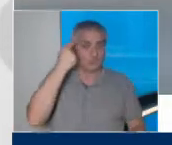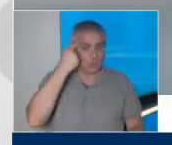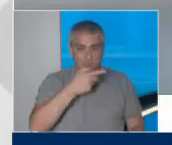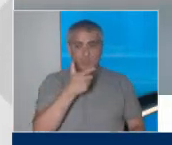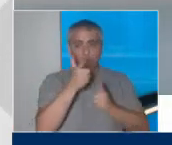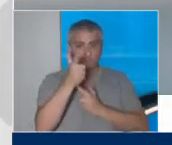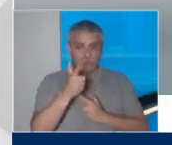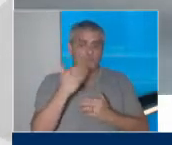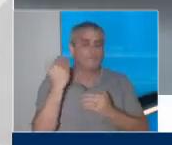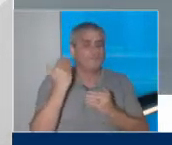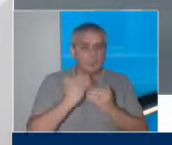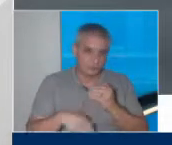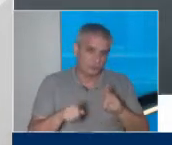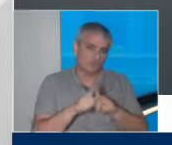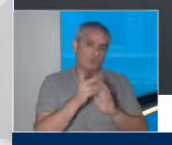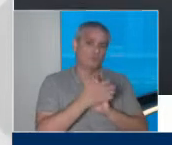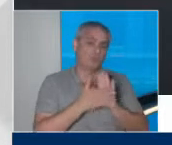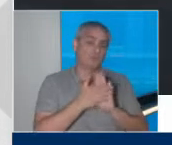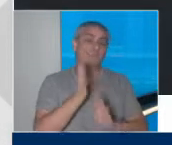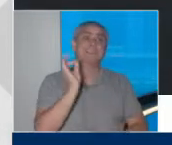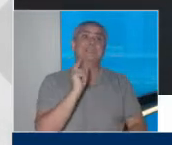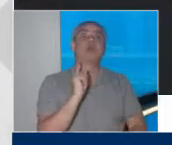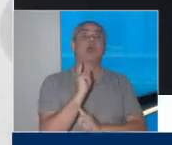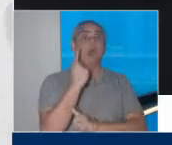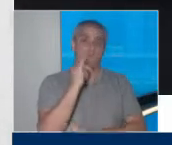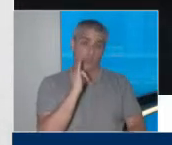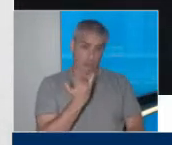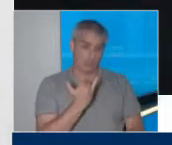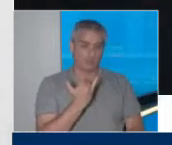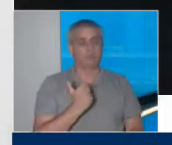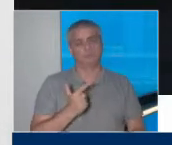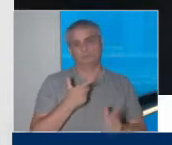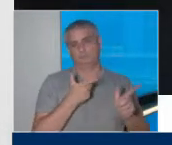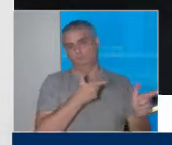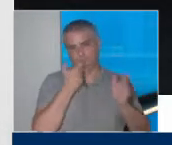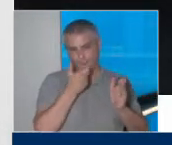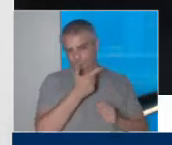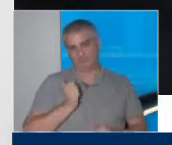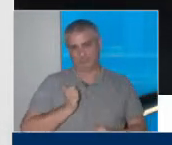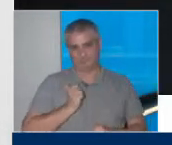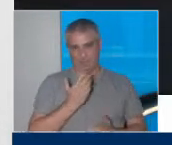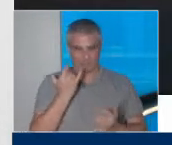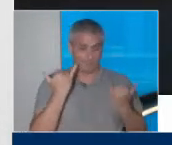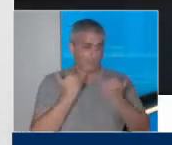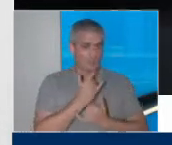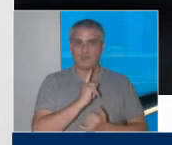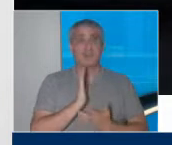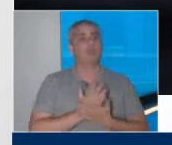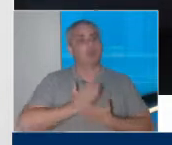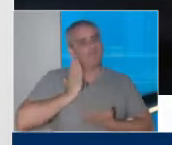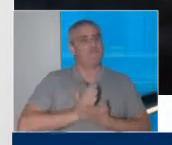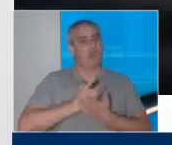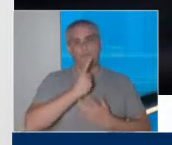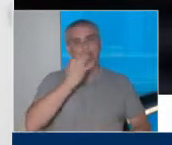שיורים עליו. והשורה התחתונה היא, כמו שאמרת, סבירות גבוהה שמדובר בירי של צה"ל, אבל עדיין אי אפשר לקבוע